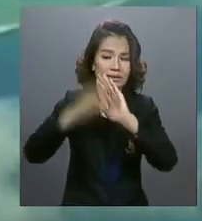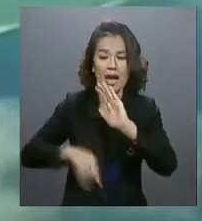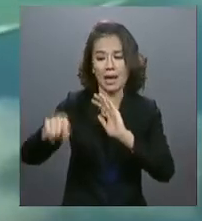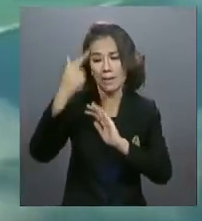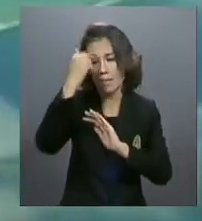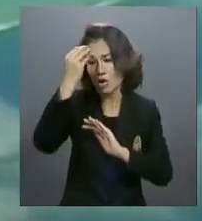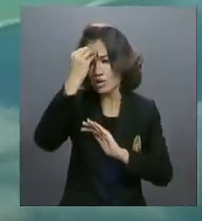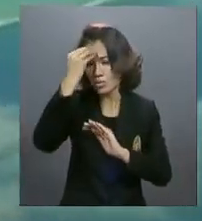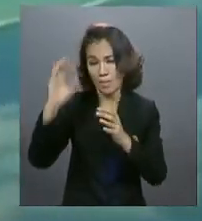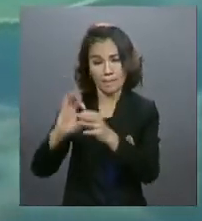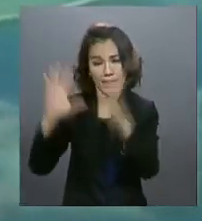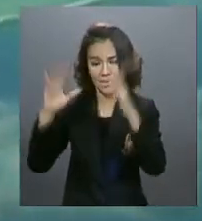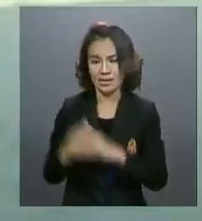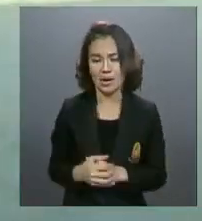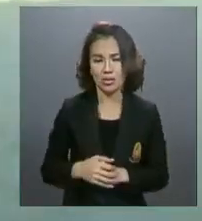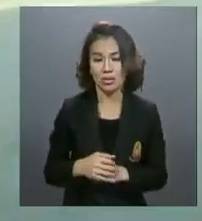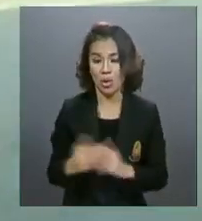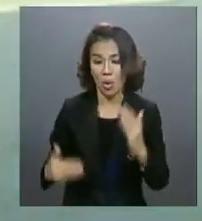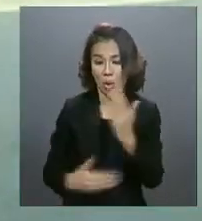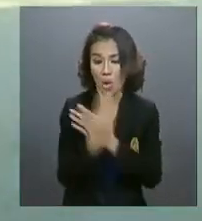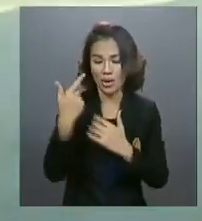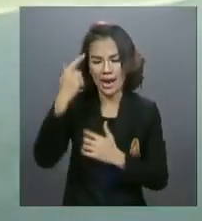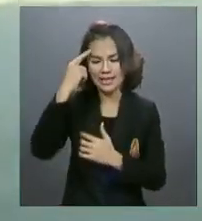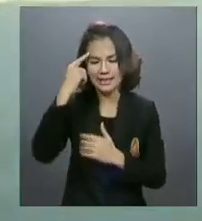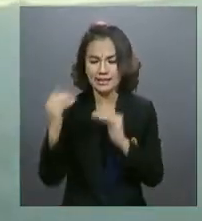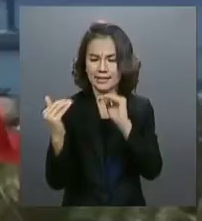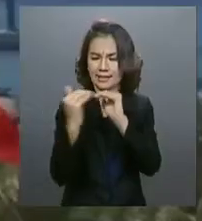งและไม่มีสิทธิ์กล่าวอ้างกรรมสิทธิ์ในพื้นที่พิพาท